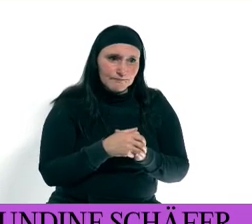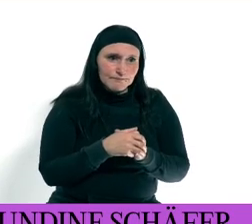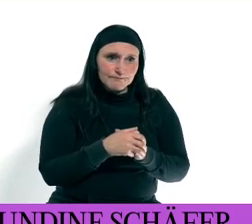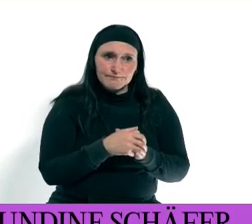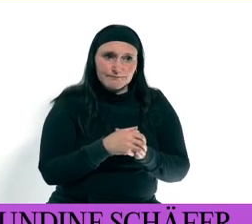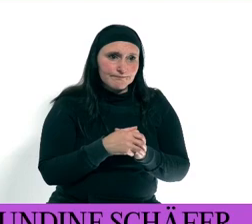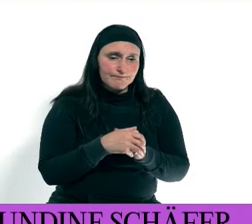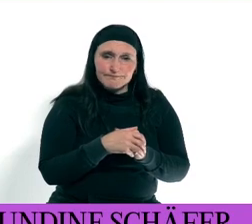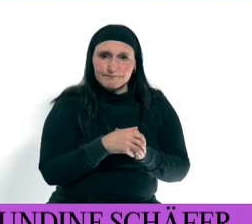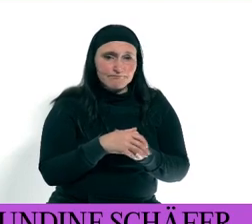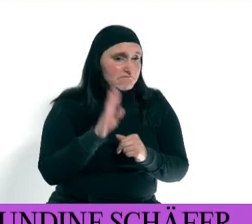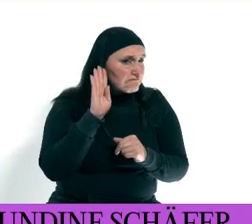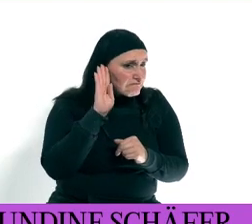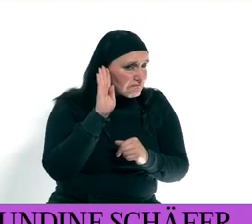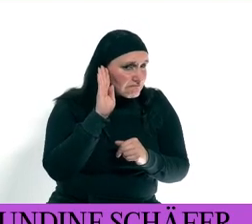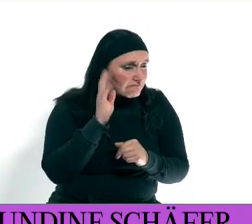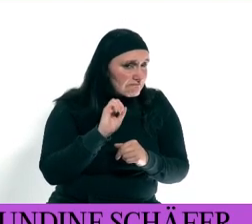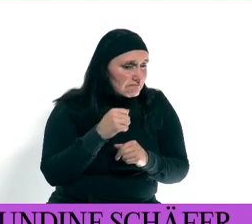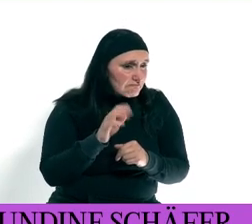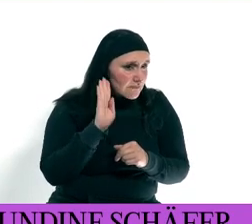I can't. We might have a.